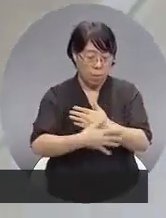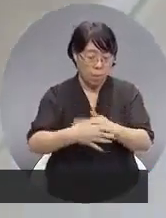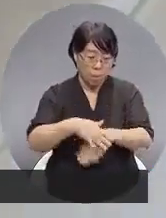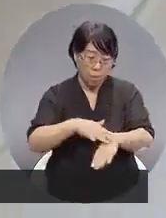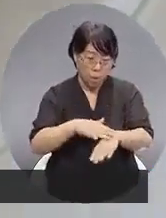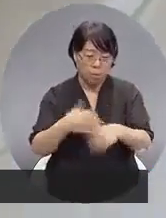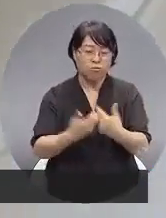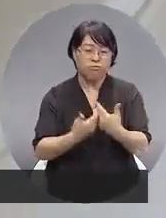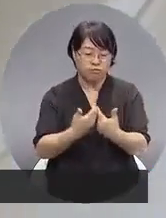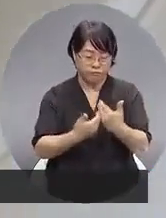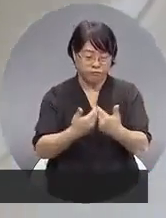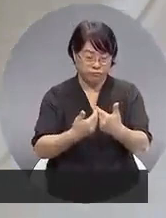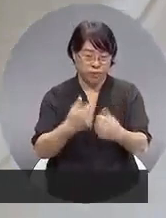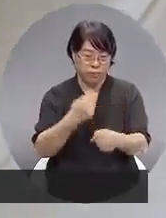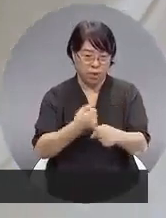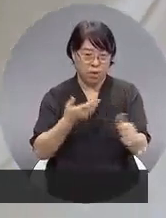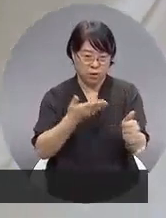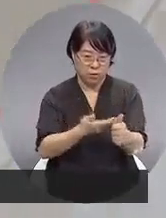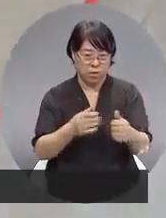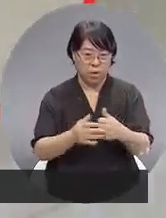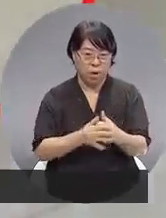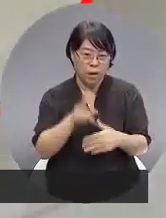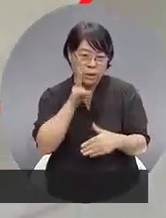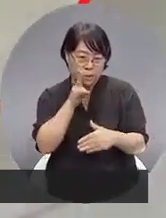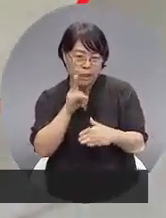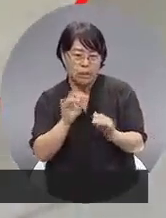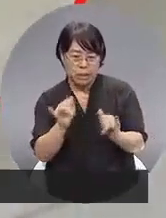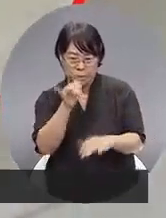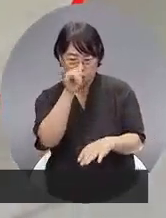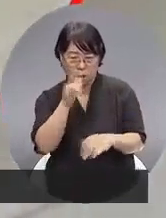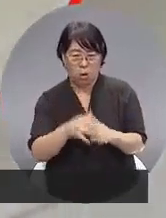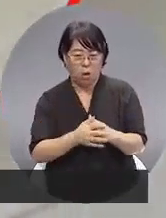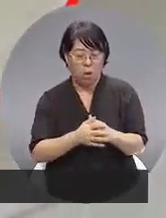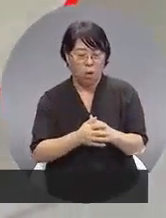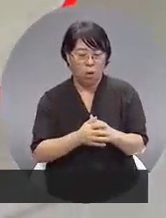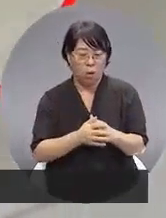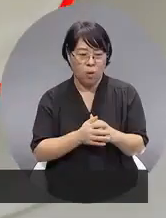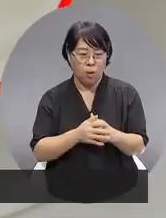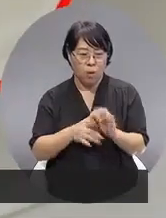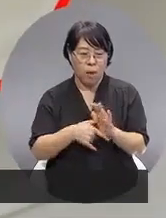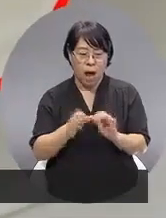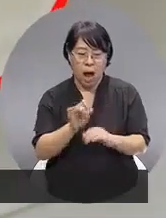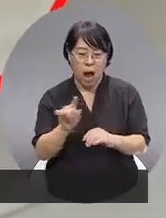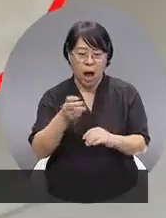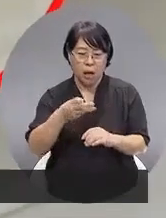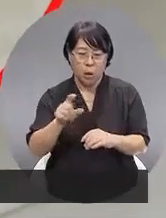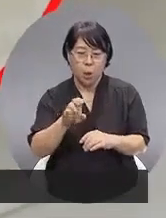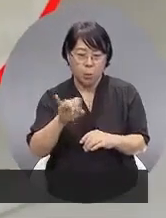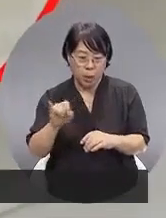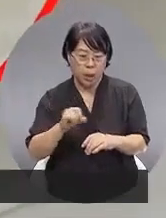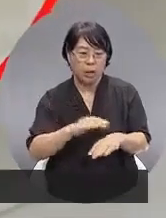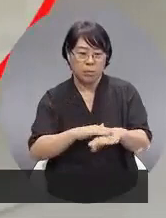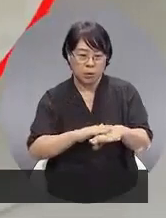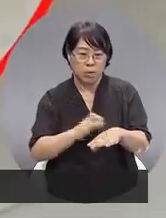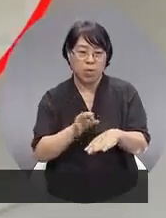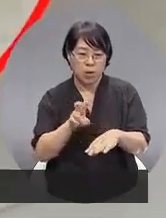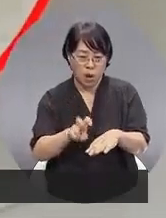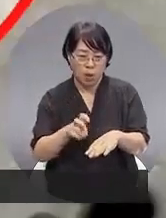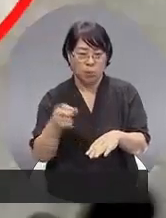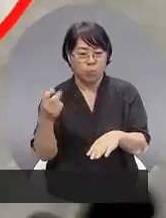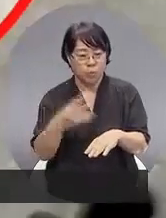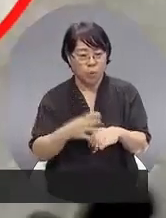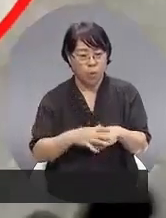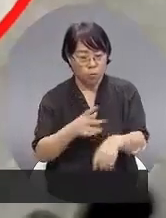유발할 수 있습니다. 알러지 반응이 굉장히 심한 사람들이 있어요. 그런 사람들 경우에는 아토피, 피부염 같은 그런 증상이나 아니면